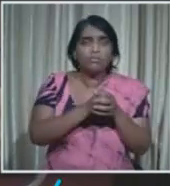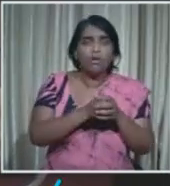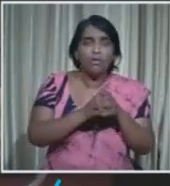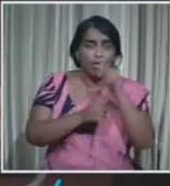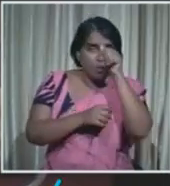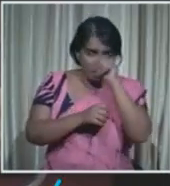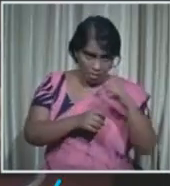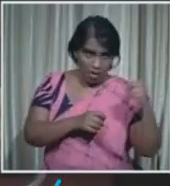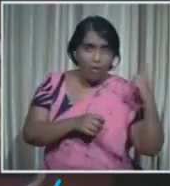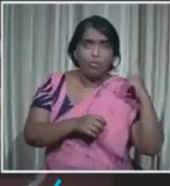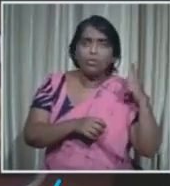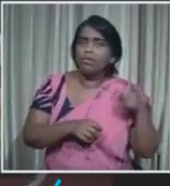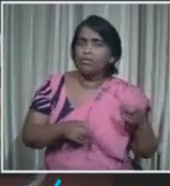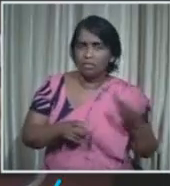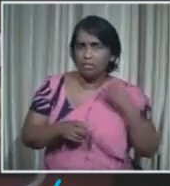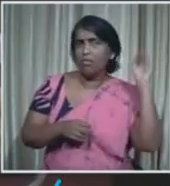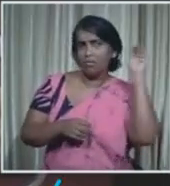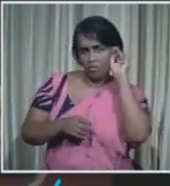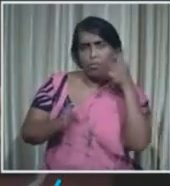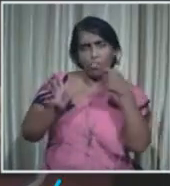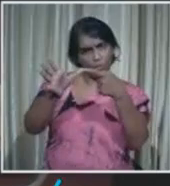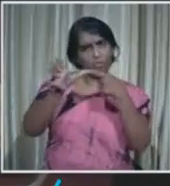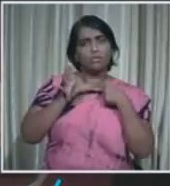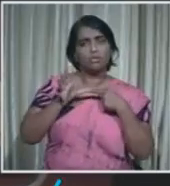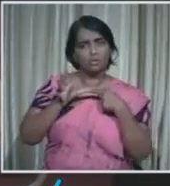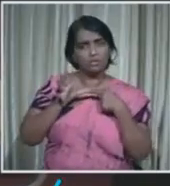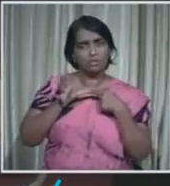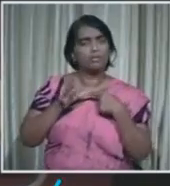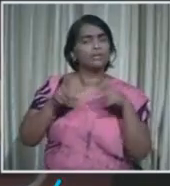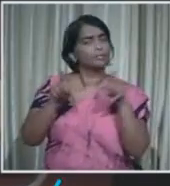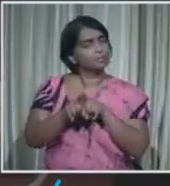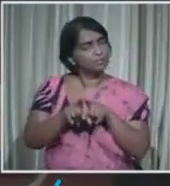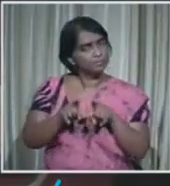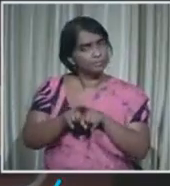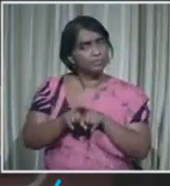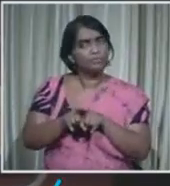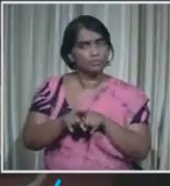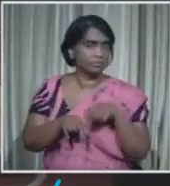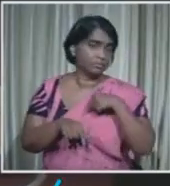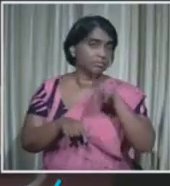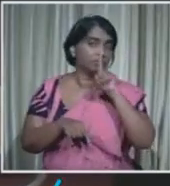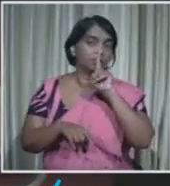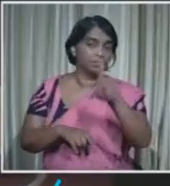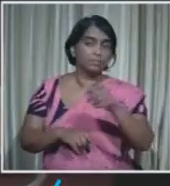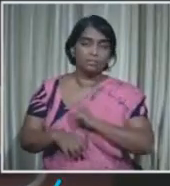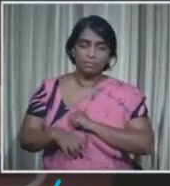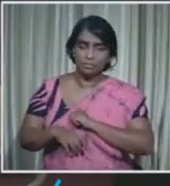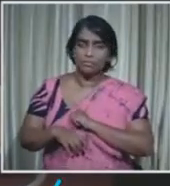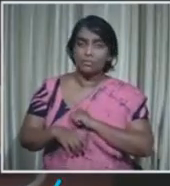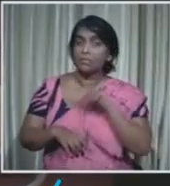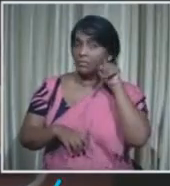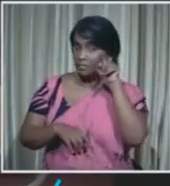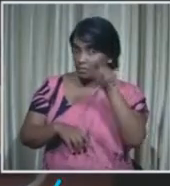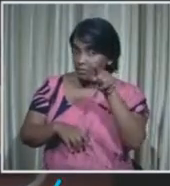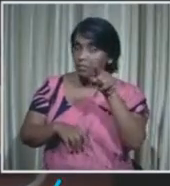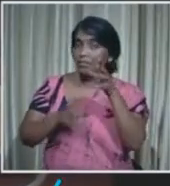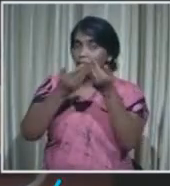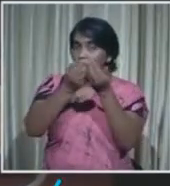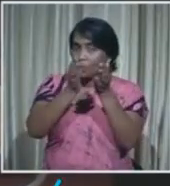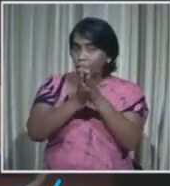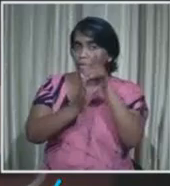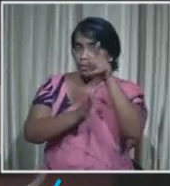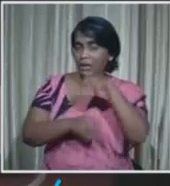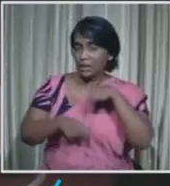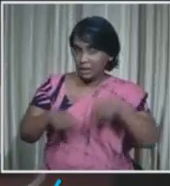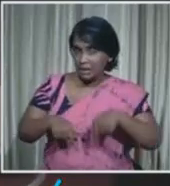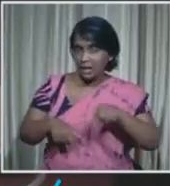හමුදාවක්ද අපි දැනගන්න ඕනේ මේකට උත්තර ඒ වගේම මම ඔබතුමාට කියන්න කැමති දැන් ඔබතුමාම ඔබතුමාගේ කටින්